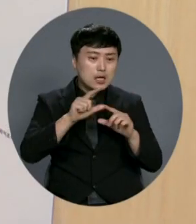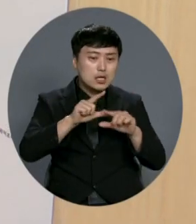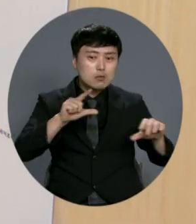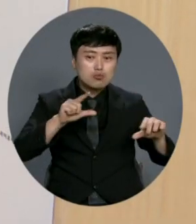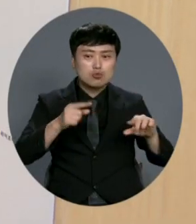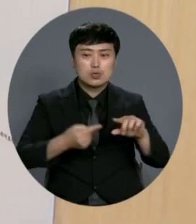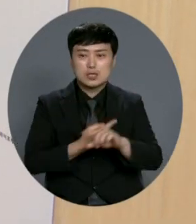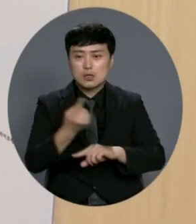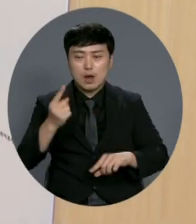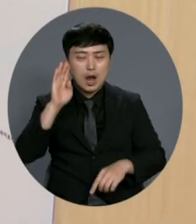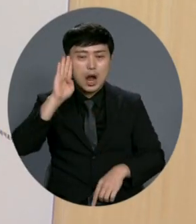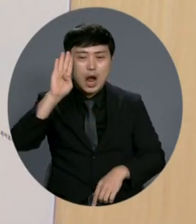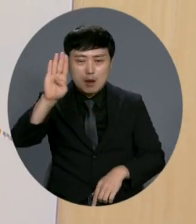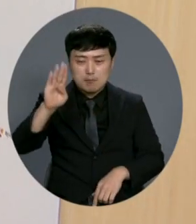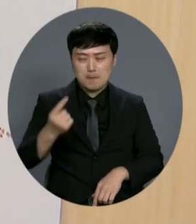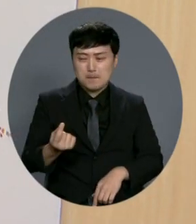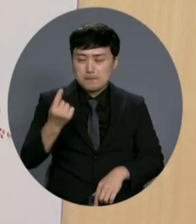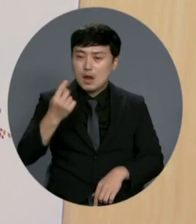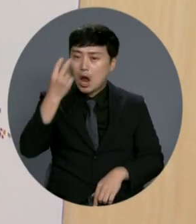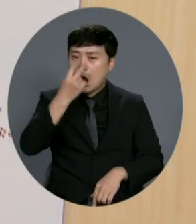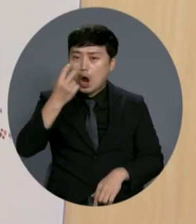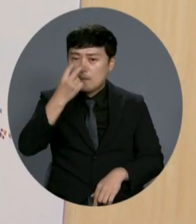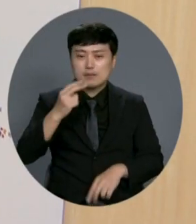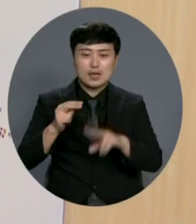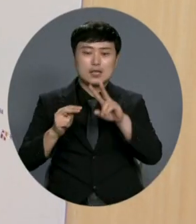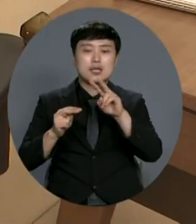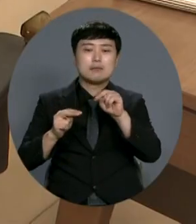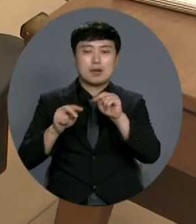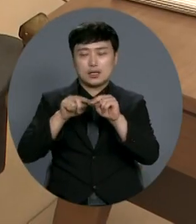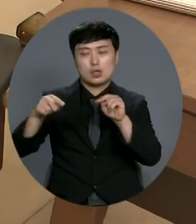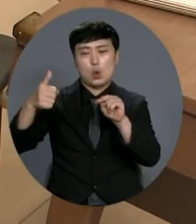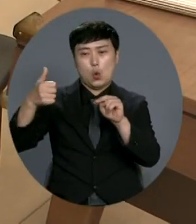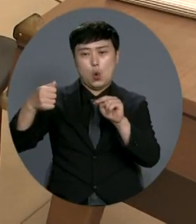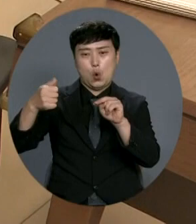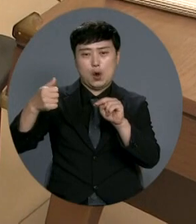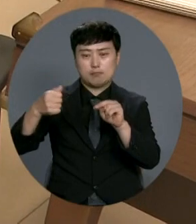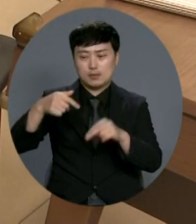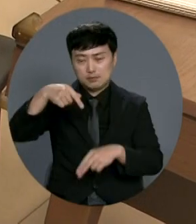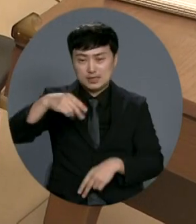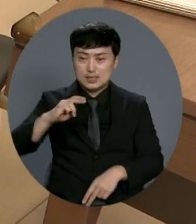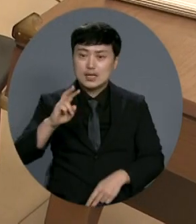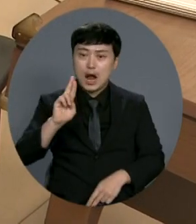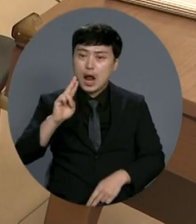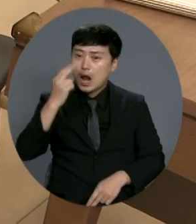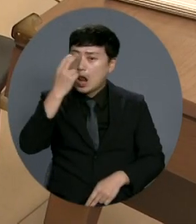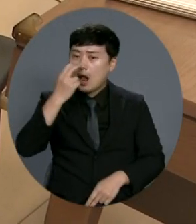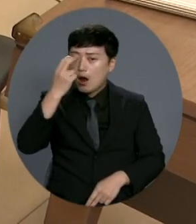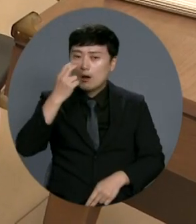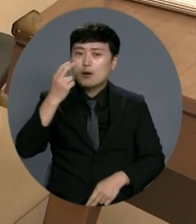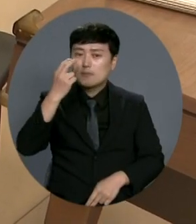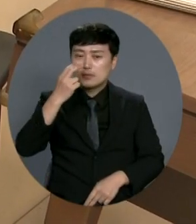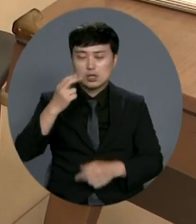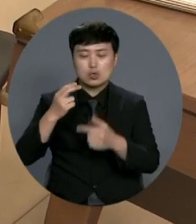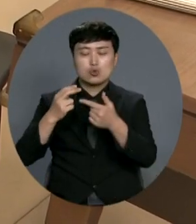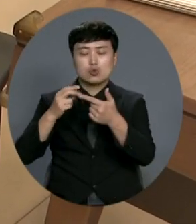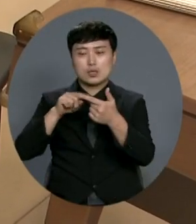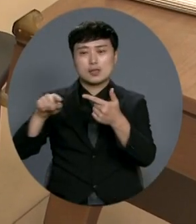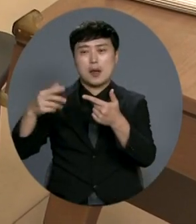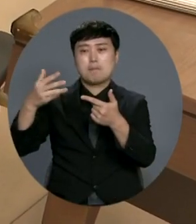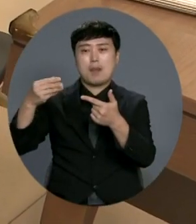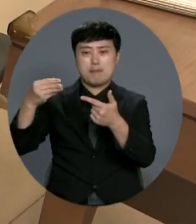제외하고는 앞으로 신속 항원 검사는 2만원에서 최대 5만원 PCR 검사는 6에서 8만원을 내야